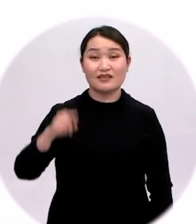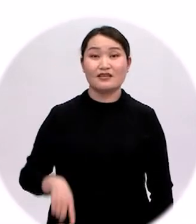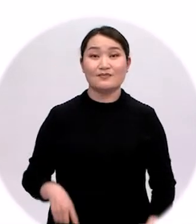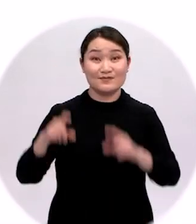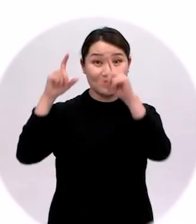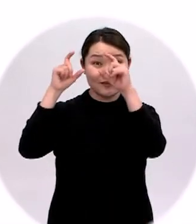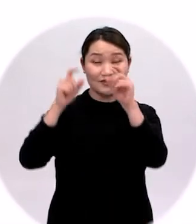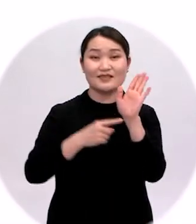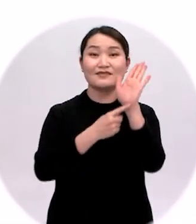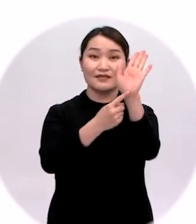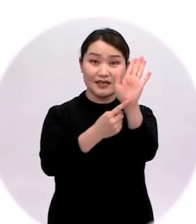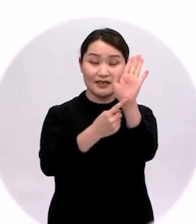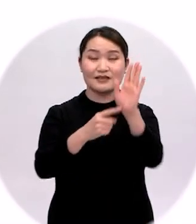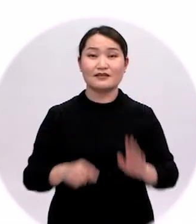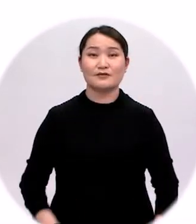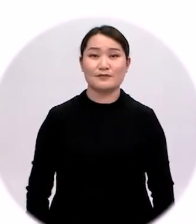ажиглаарай.